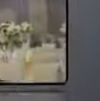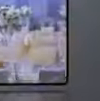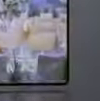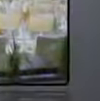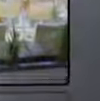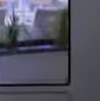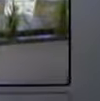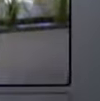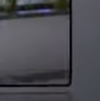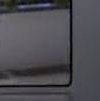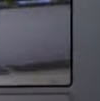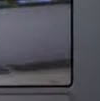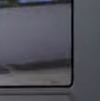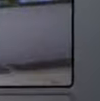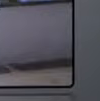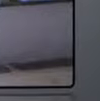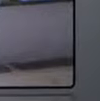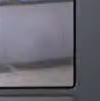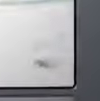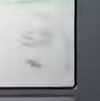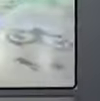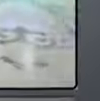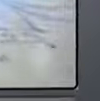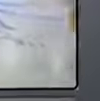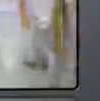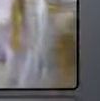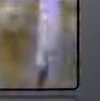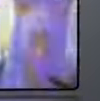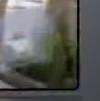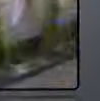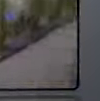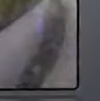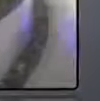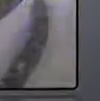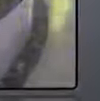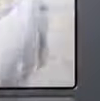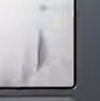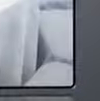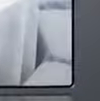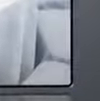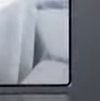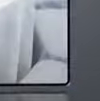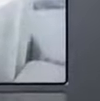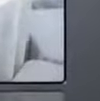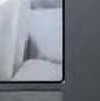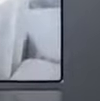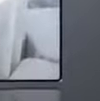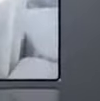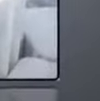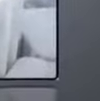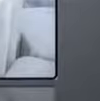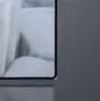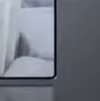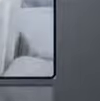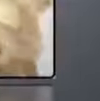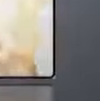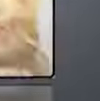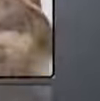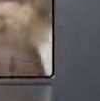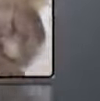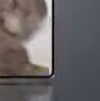rg gameworks жанрах pivotal он слушал better manage сандан дастархан а а связано там были